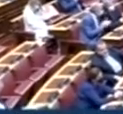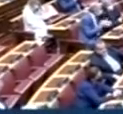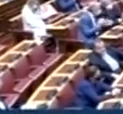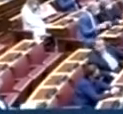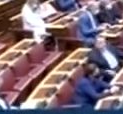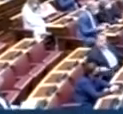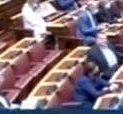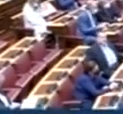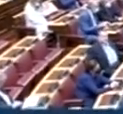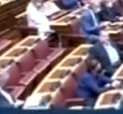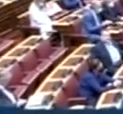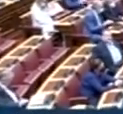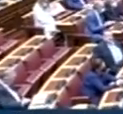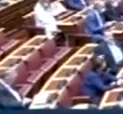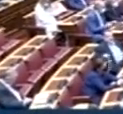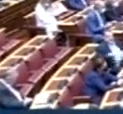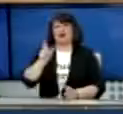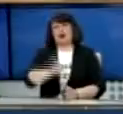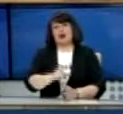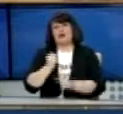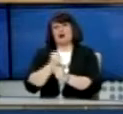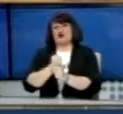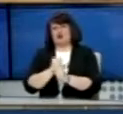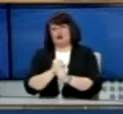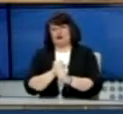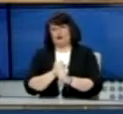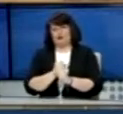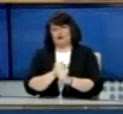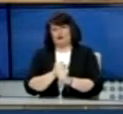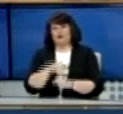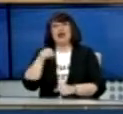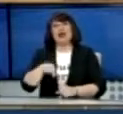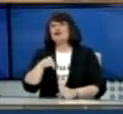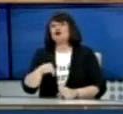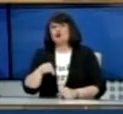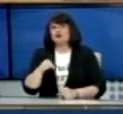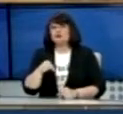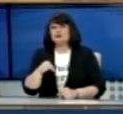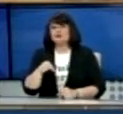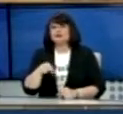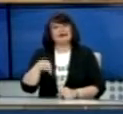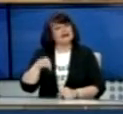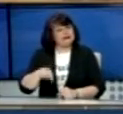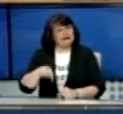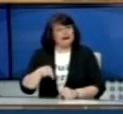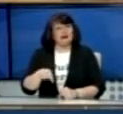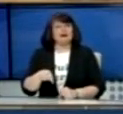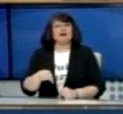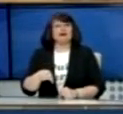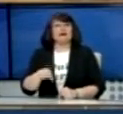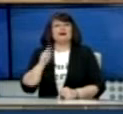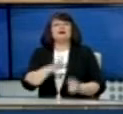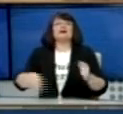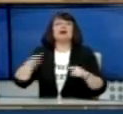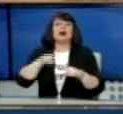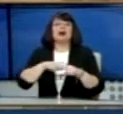Θράκης. Κύριε Φεύγα, ξέρετε, υπάρχει πολύ έντονη συζήτηση το τελευταίο διάστημα γύρω από το ενδεχόμενο